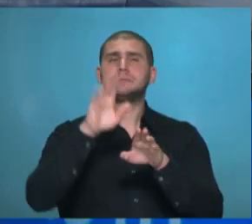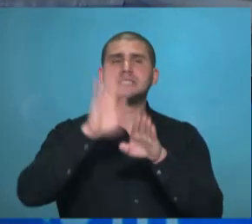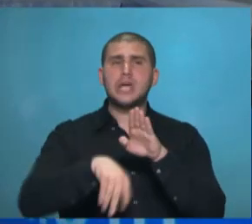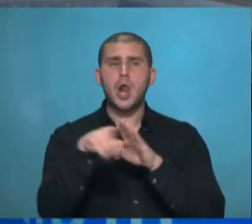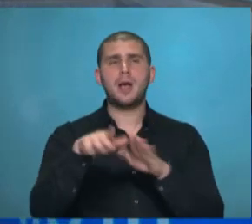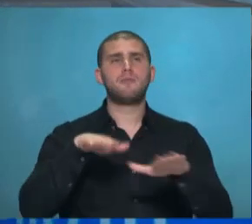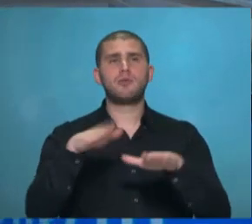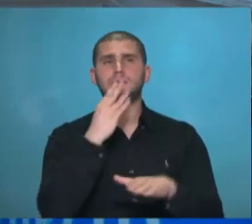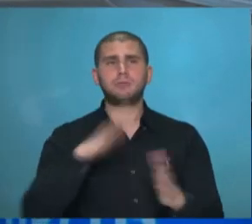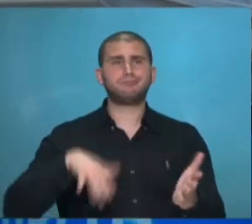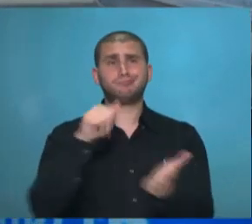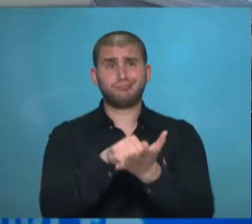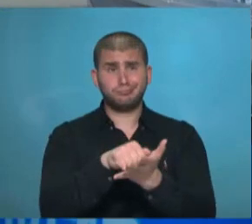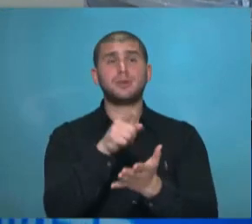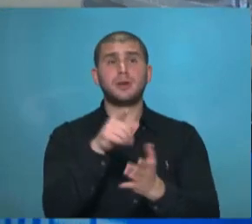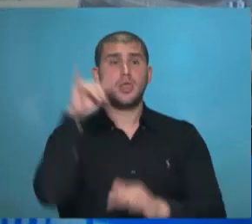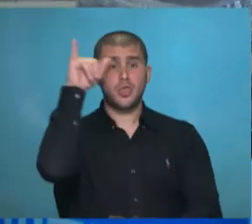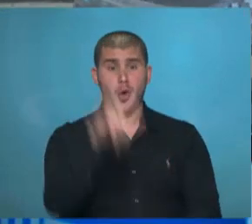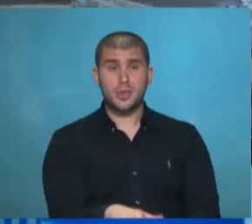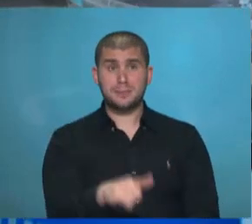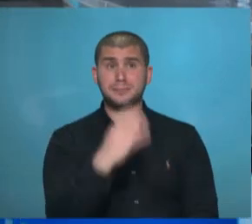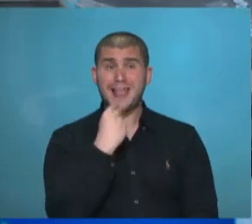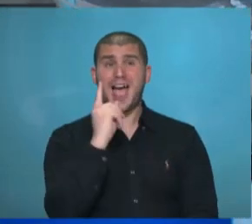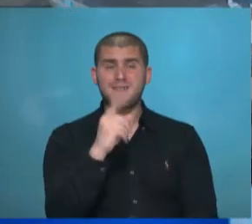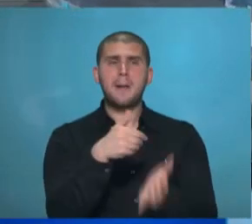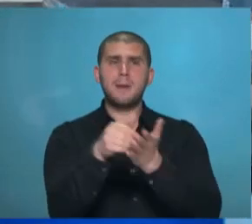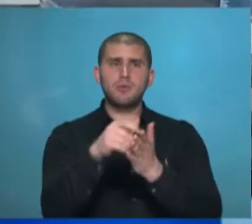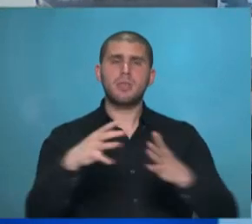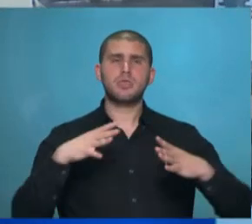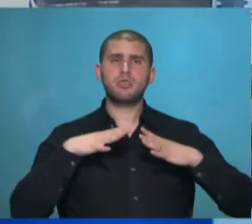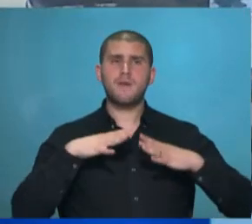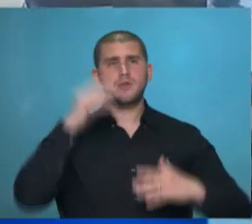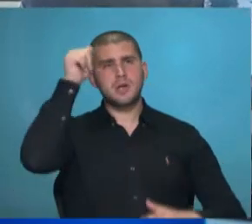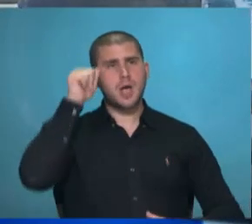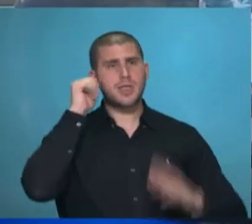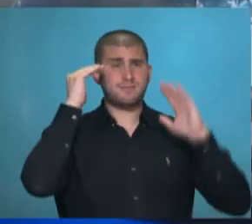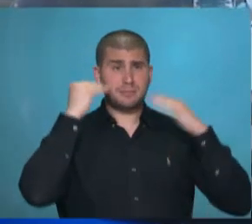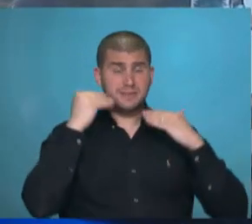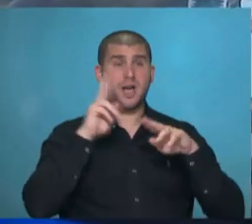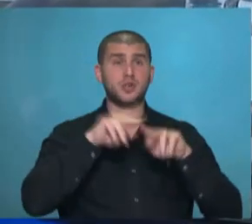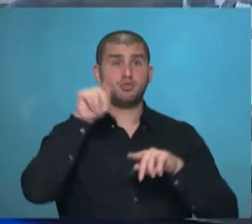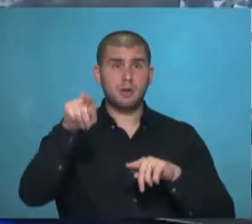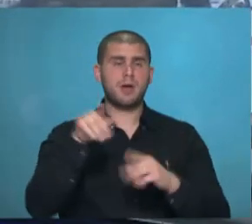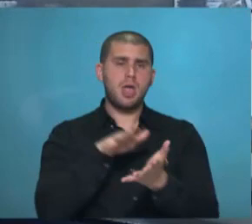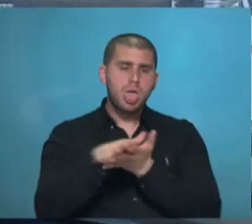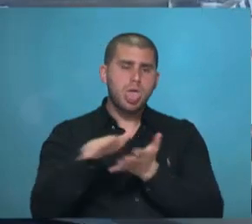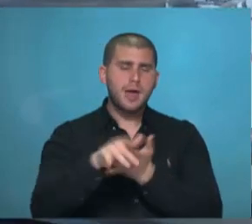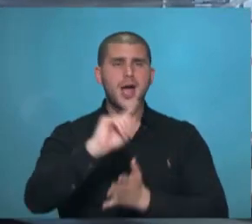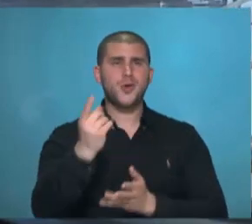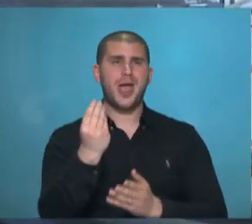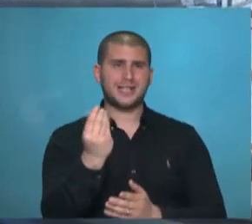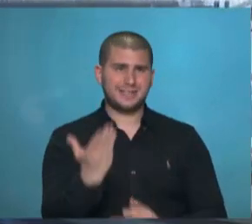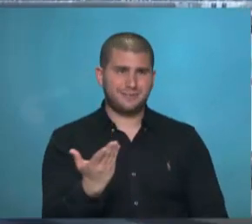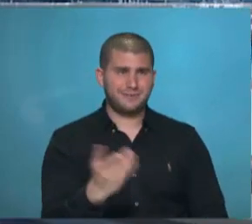שממשלת ישראל מסבסדת, נוחתים בארץ, אבל ממשיכים לנופש בירדן ובמצרים, ושם הם מוציאים את כל הכסף. שרון